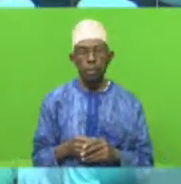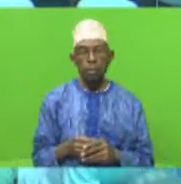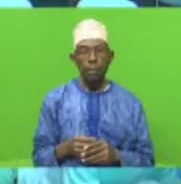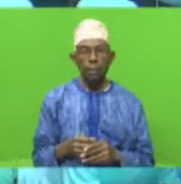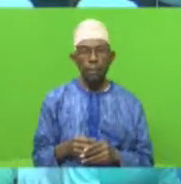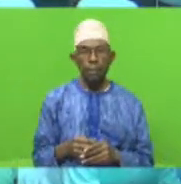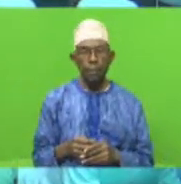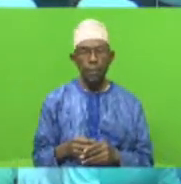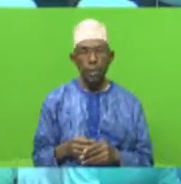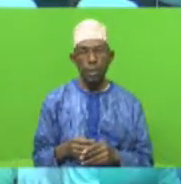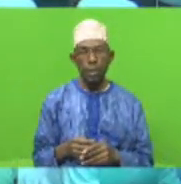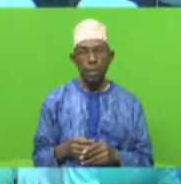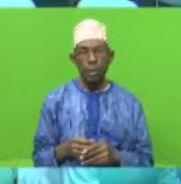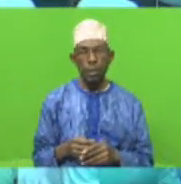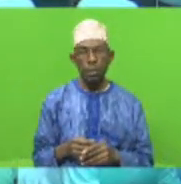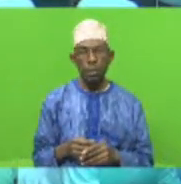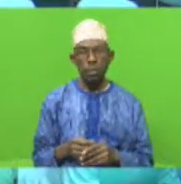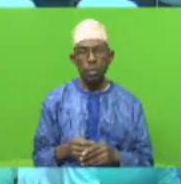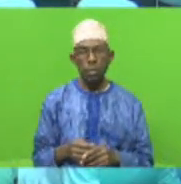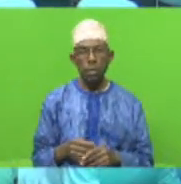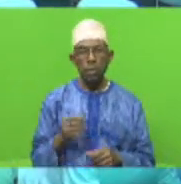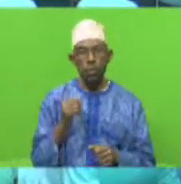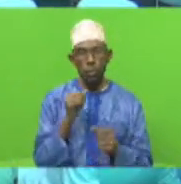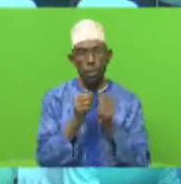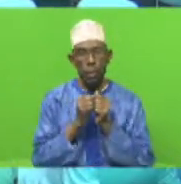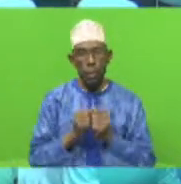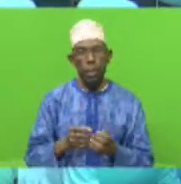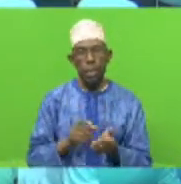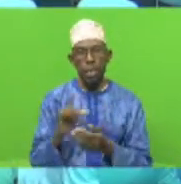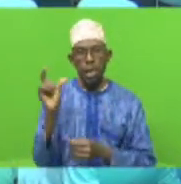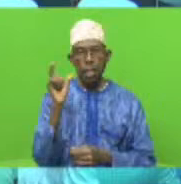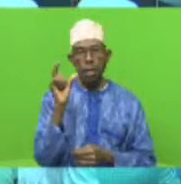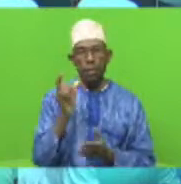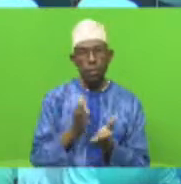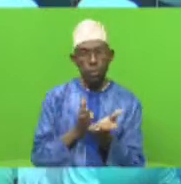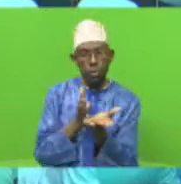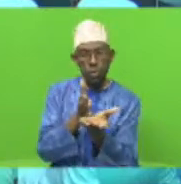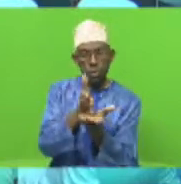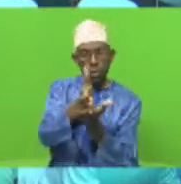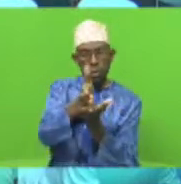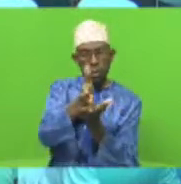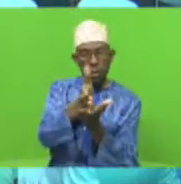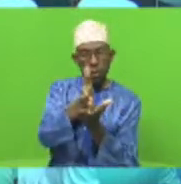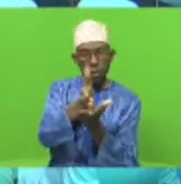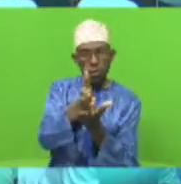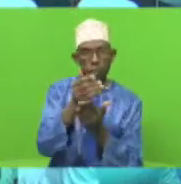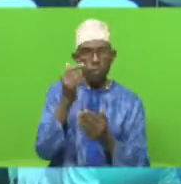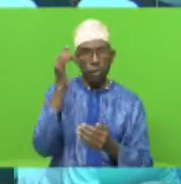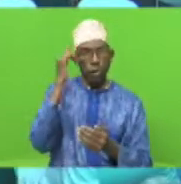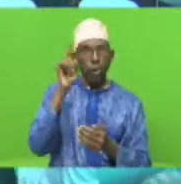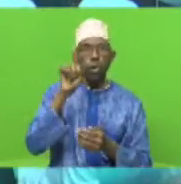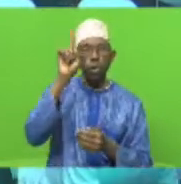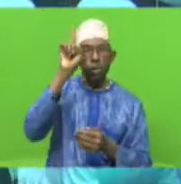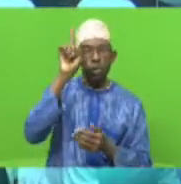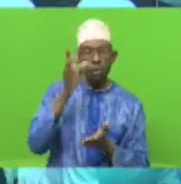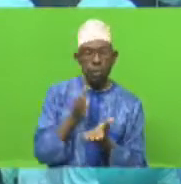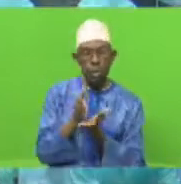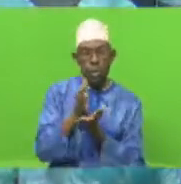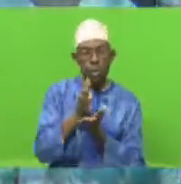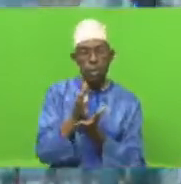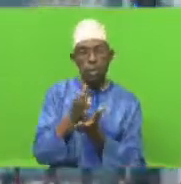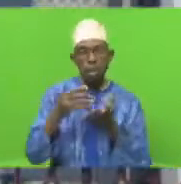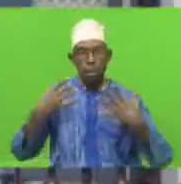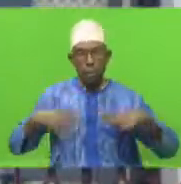ونفخه ونفثه فأقم وجهك للدين حنيفا فطرة الله التي فطر